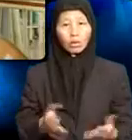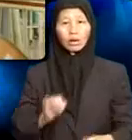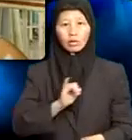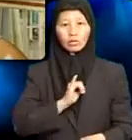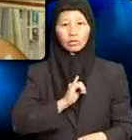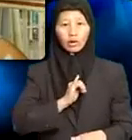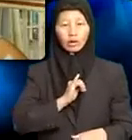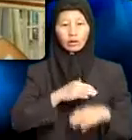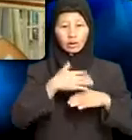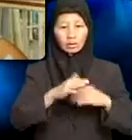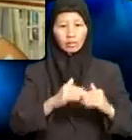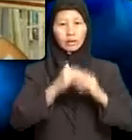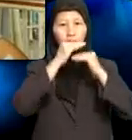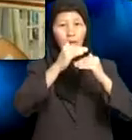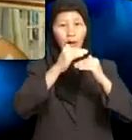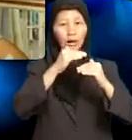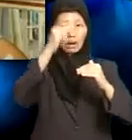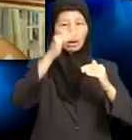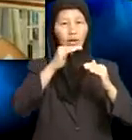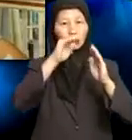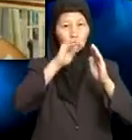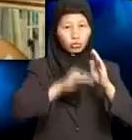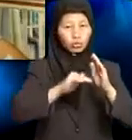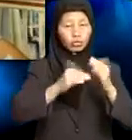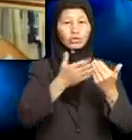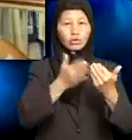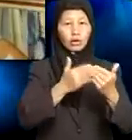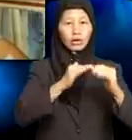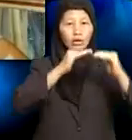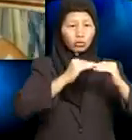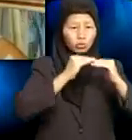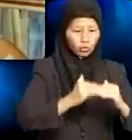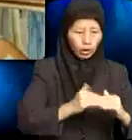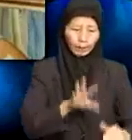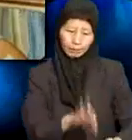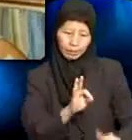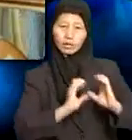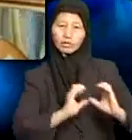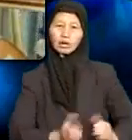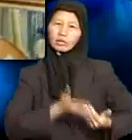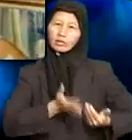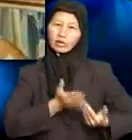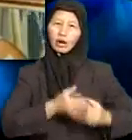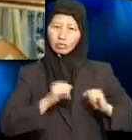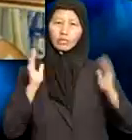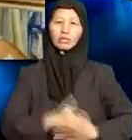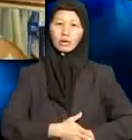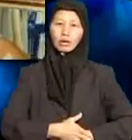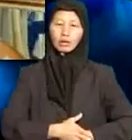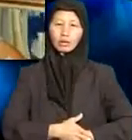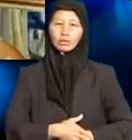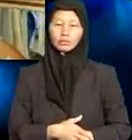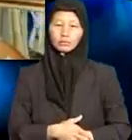selepas satu tahap, dia akan lebih turun, lebih memudahkan, sehingga semudah-mudahnya, yang tidak mustahil untuk dilakukan oleh siapa-siapa